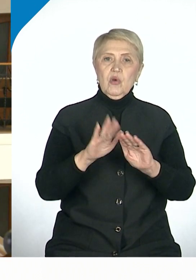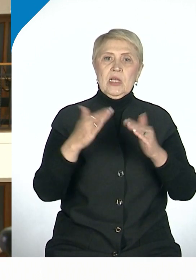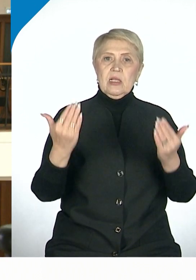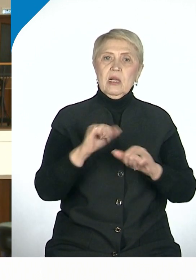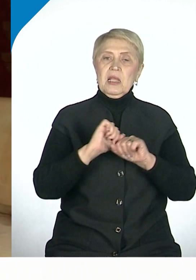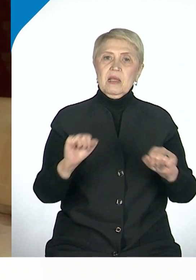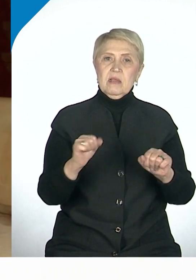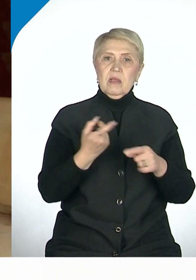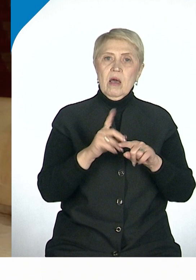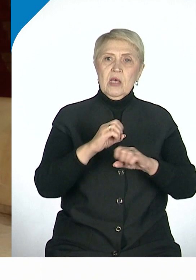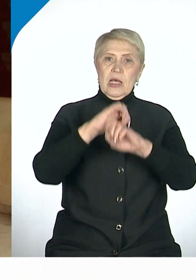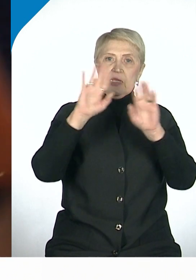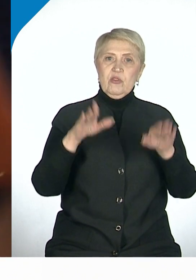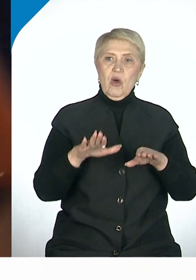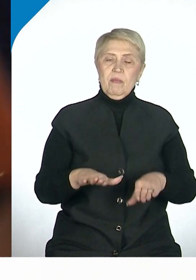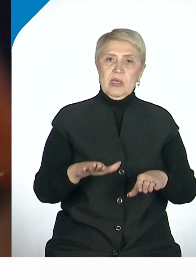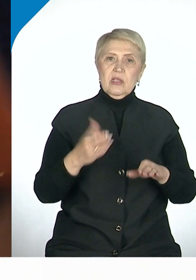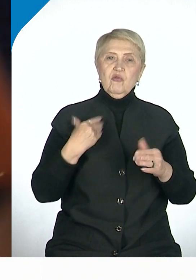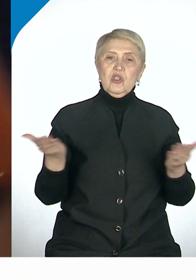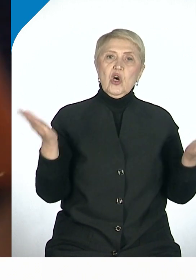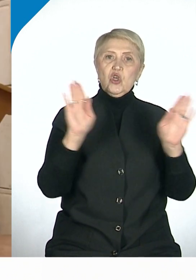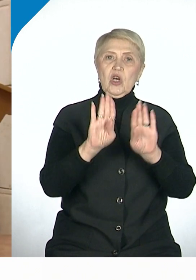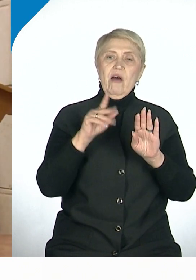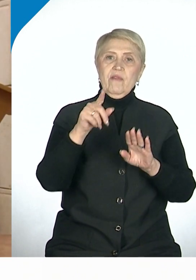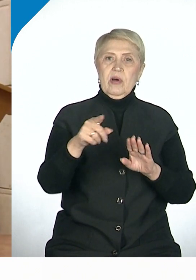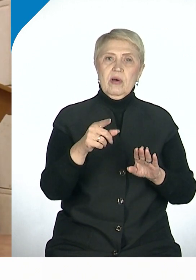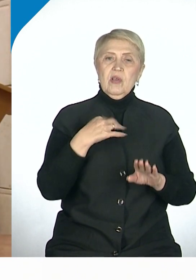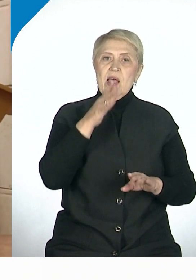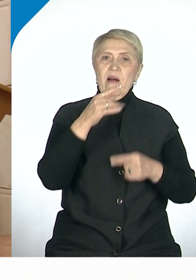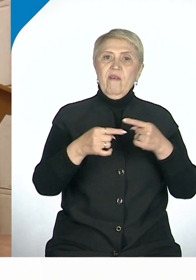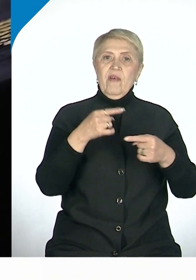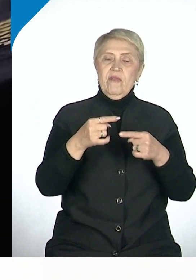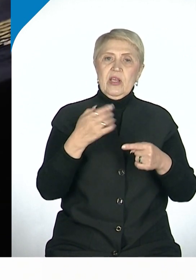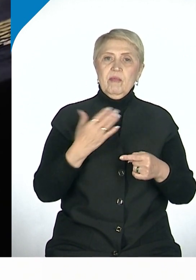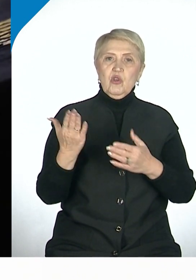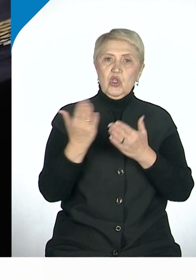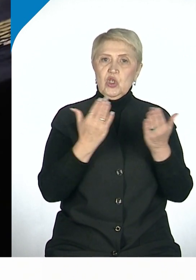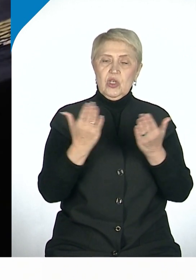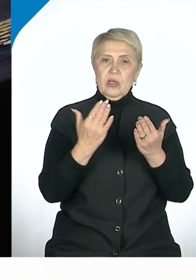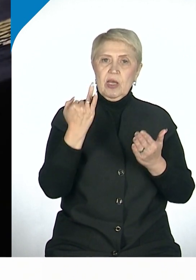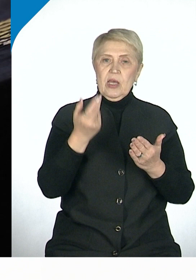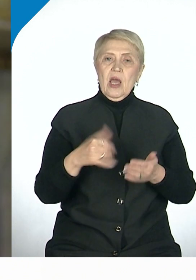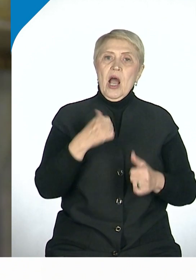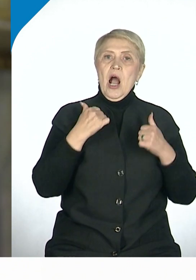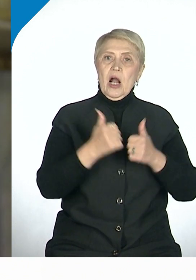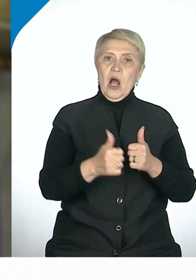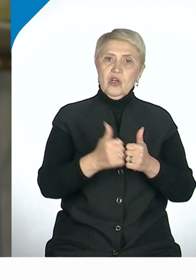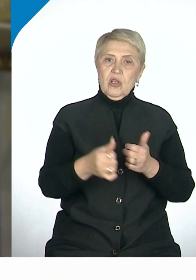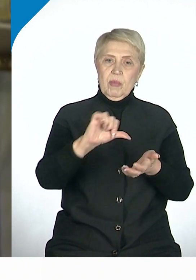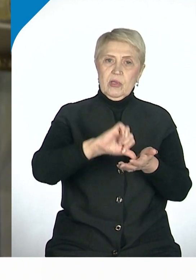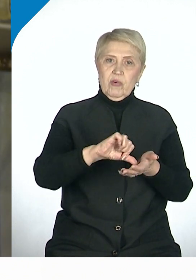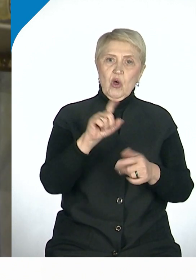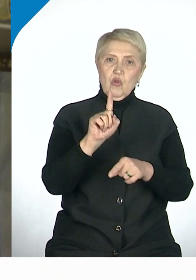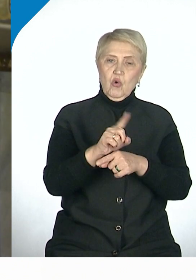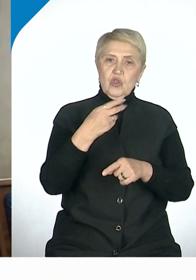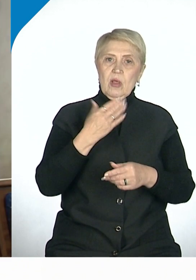святое место. Святой шкаф открывает раввин только во время общественных чтений Торы, и каждый присутствующий должен поцеловать